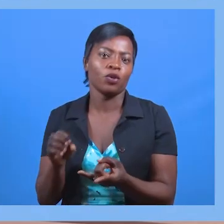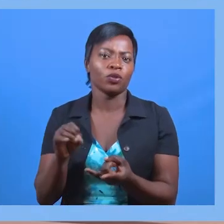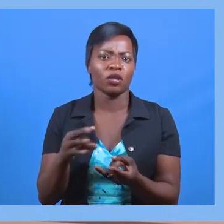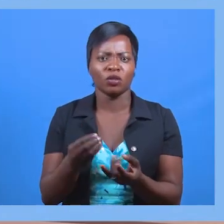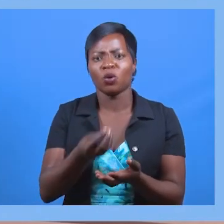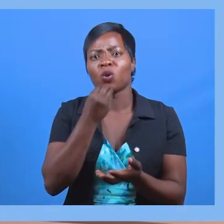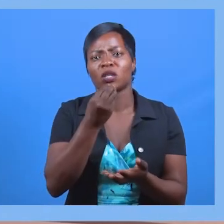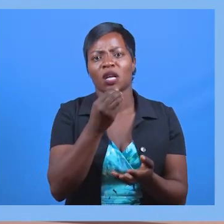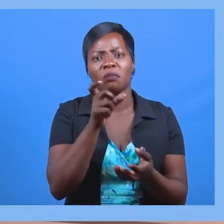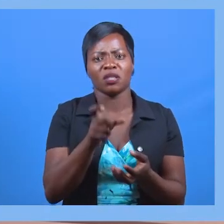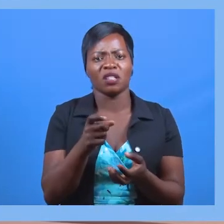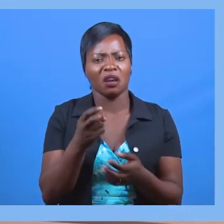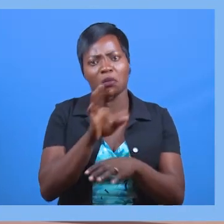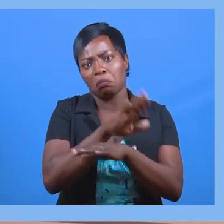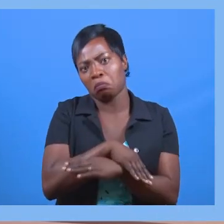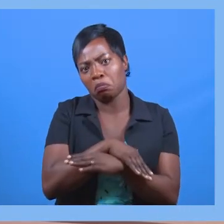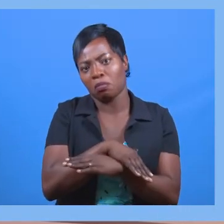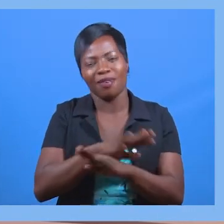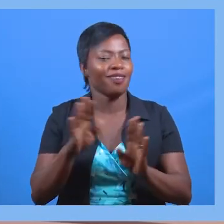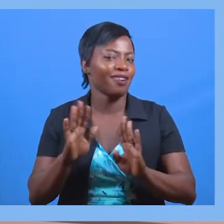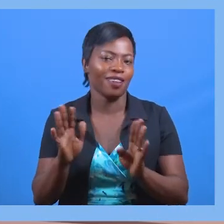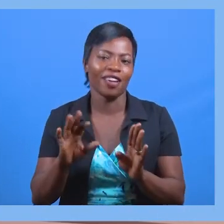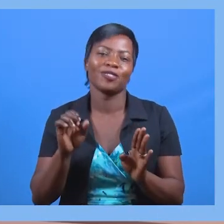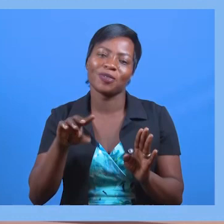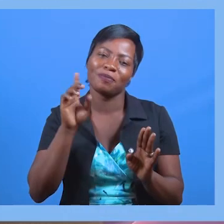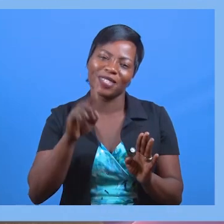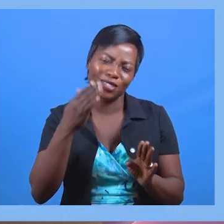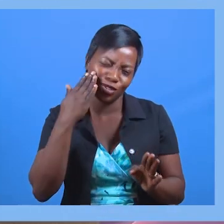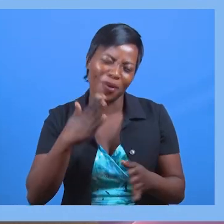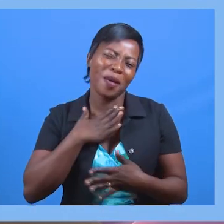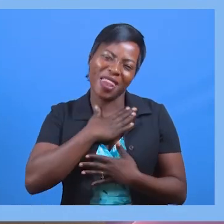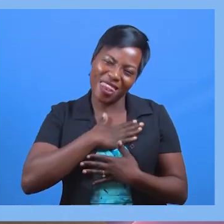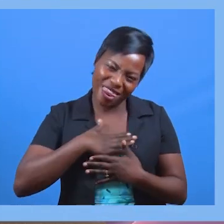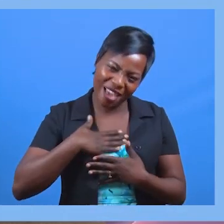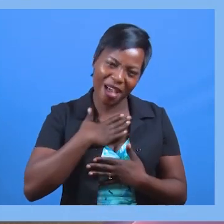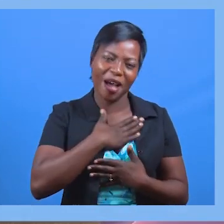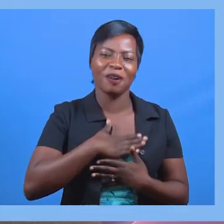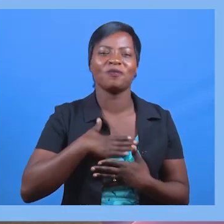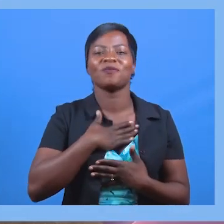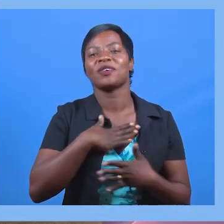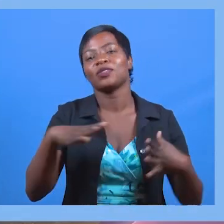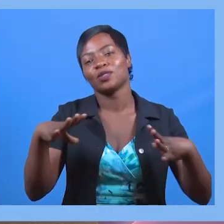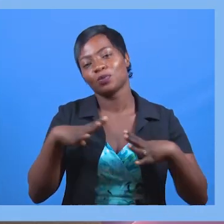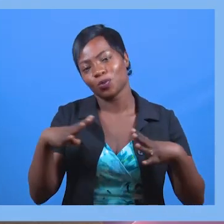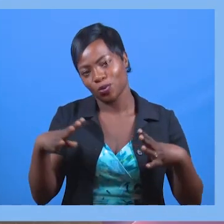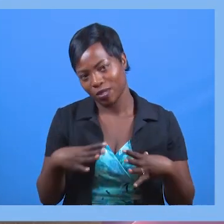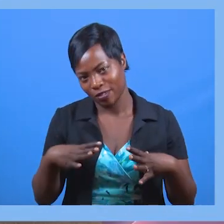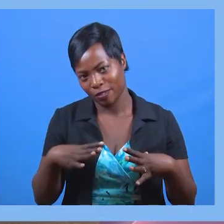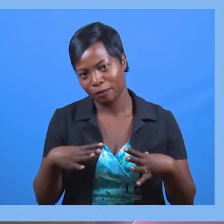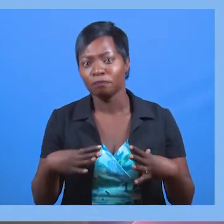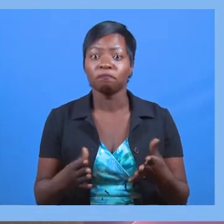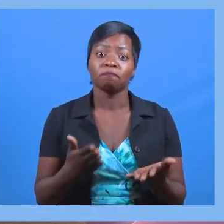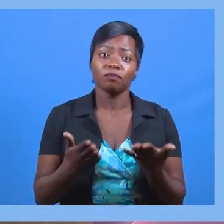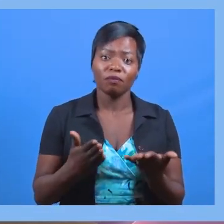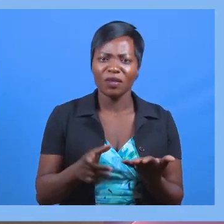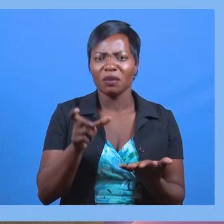munhu akatarisa. Saka naizvozvo ngative tiine rudo rwakazara matiri, kuti nyangwe zvanzi anga